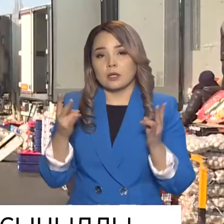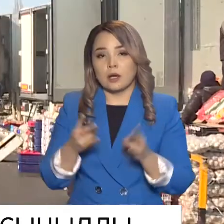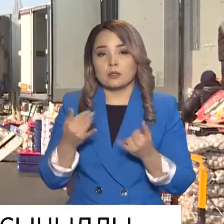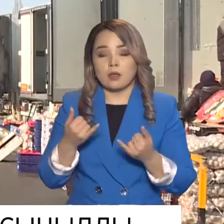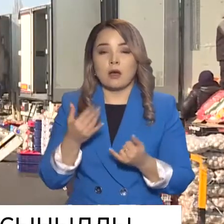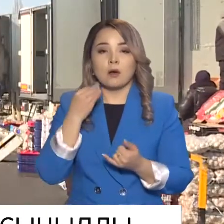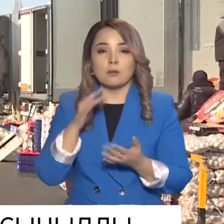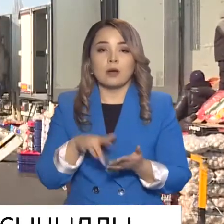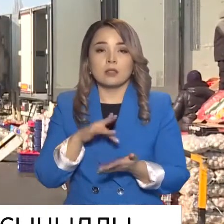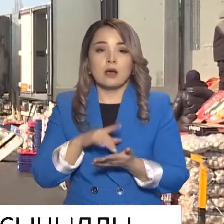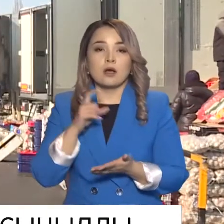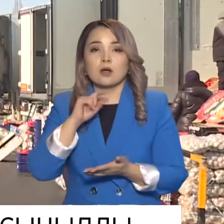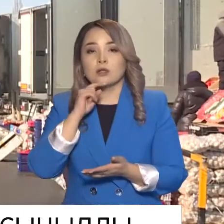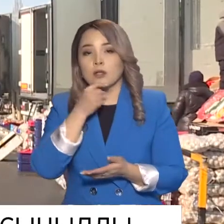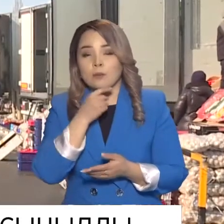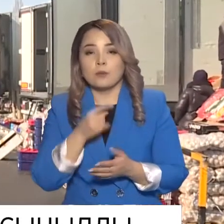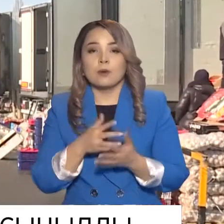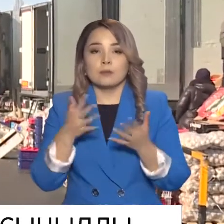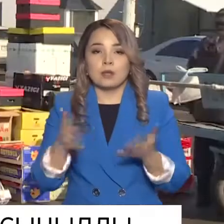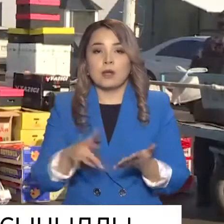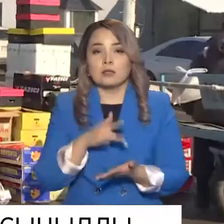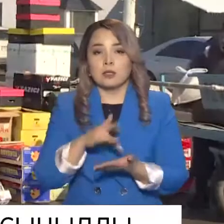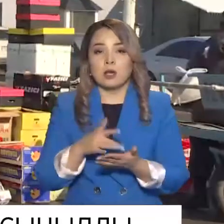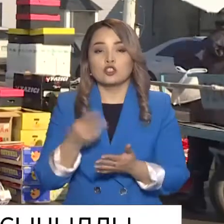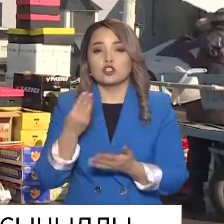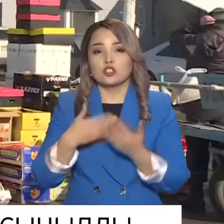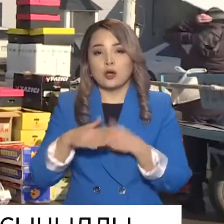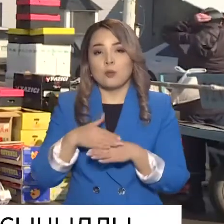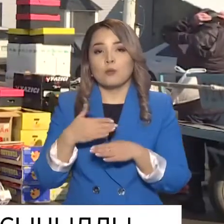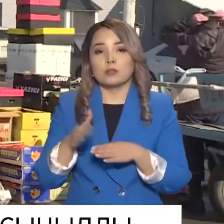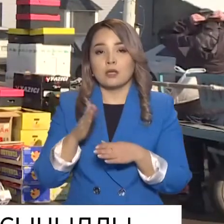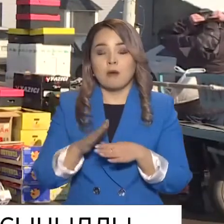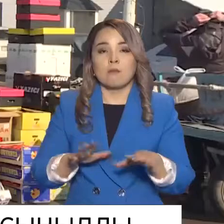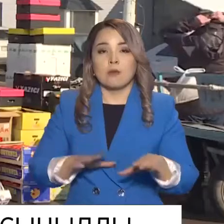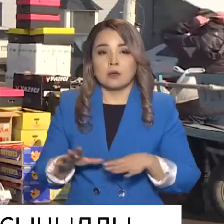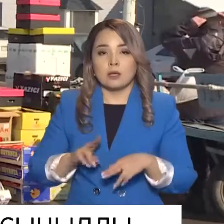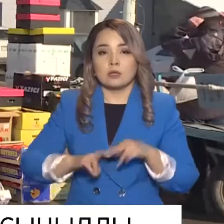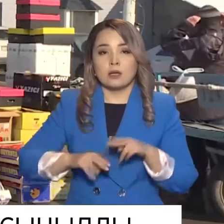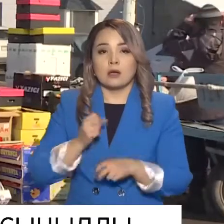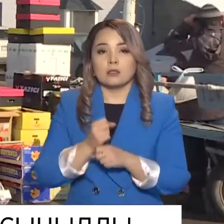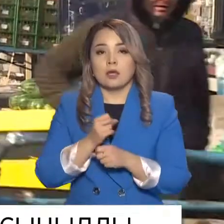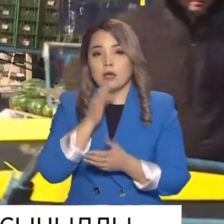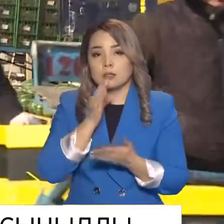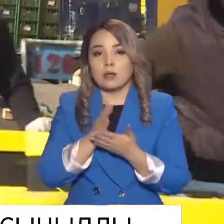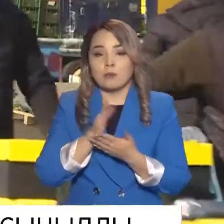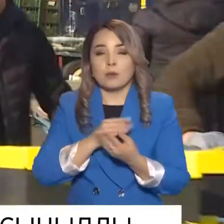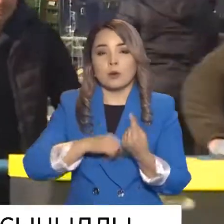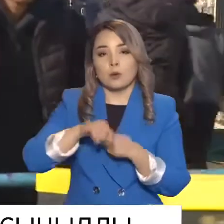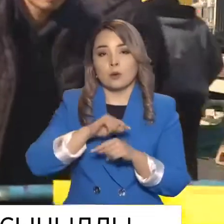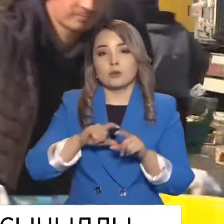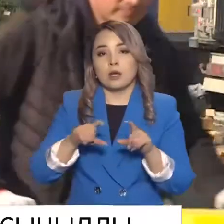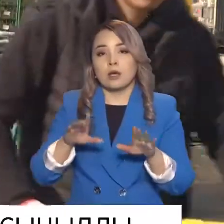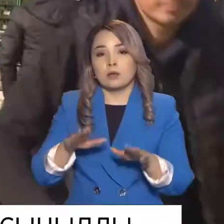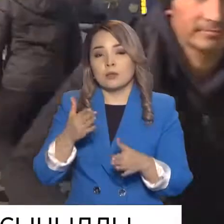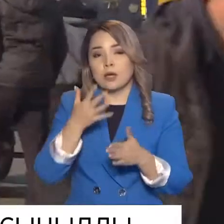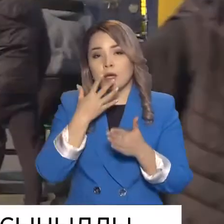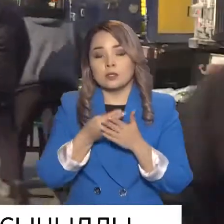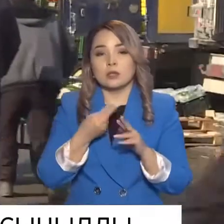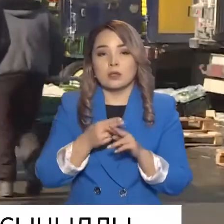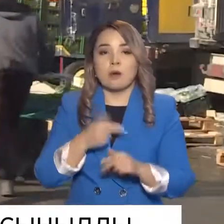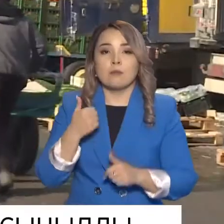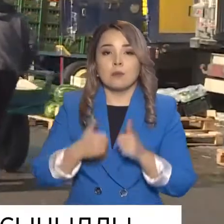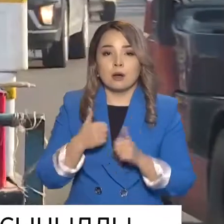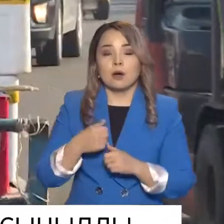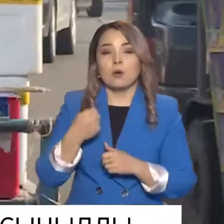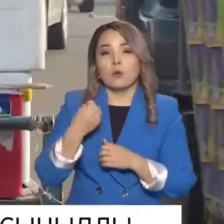Ал алматылық экономистер алып шаһардың шығыс бөлігінде тағы бір базар салу керек дейді. Бұл көлеңкелі бизнеске тосқауыл қойып, әрі